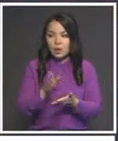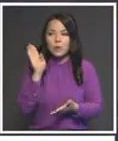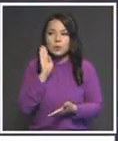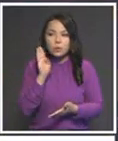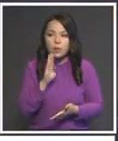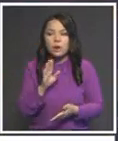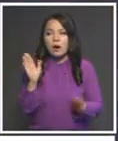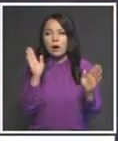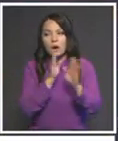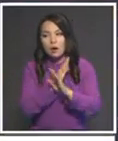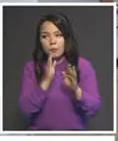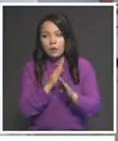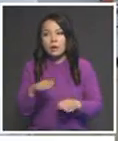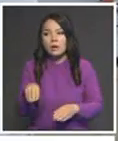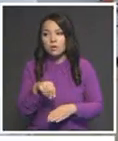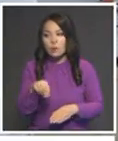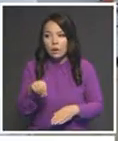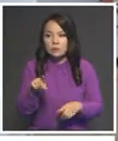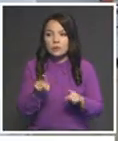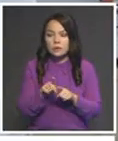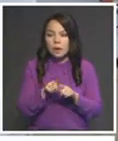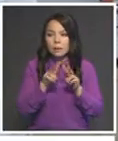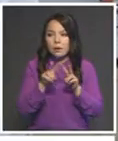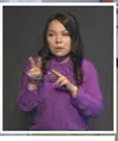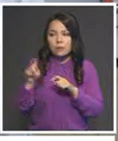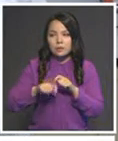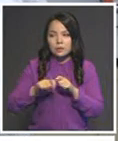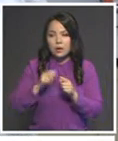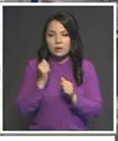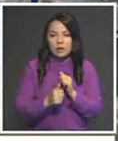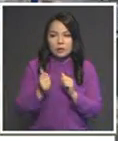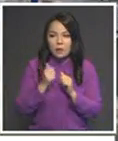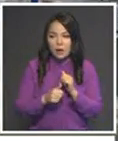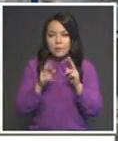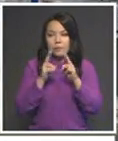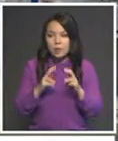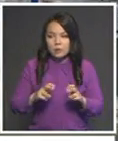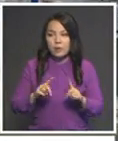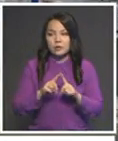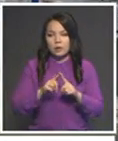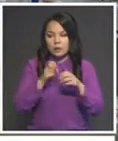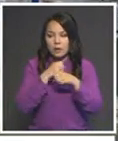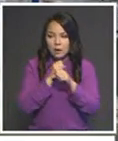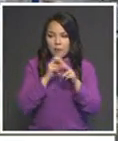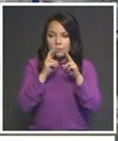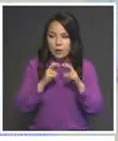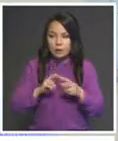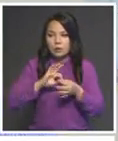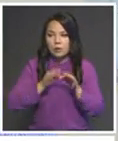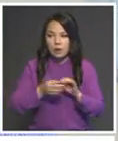мен ауаның құрамы және топырақтың құнары ұдайы бақылауда. Олардан жиі-жиі сынамалар алынып, зертханада сараптама